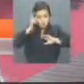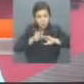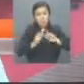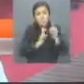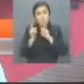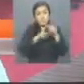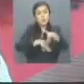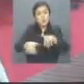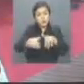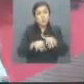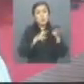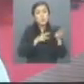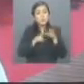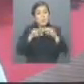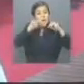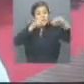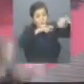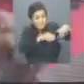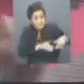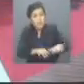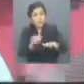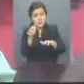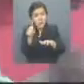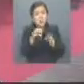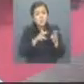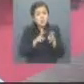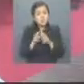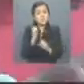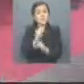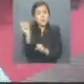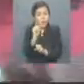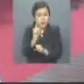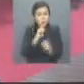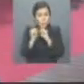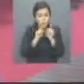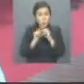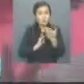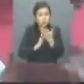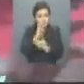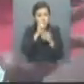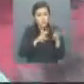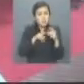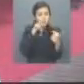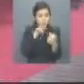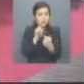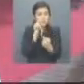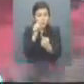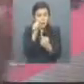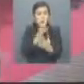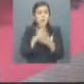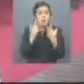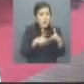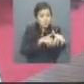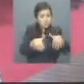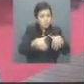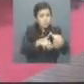แนวฟลัดเวย์ขึ้นมาเพื่อป้องกันปัญหาน้ำท่วมเนี่ยควรจะใช้แนวพื้นที่ไหนถึงจะถูกต้องและเหมาะสมและพื้นที่เหล่านั้นเนี่ยเมื่อได้รับ